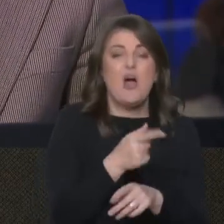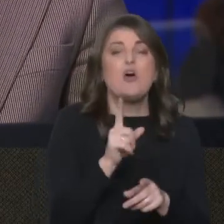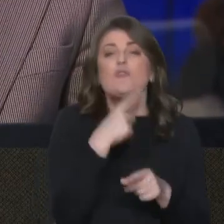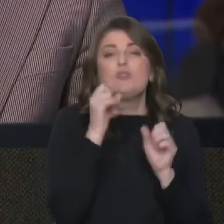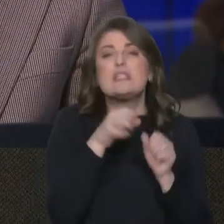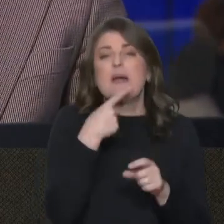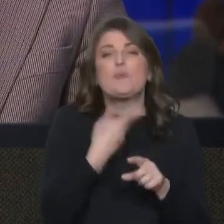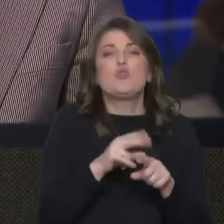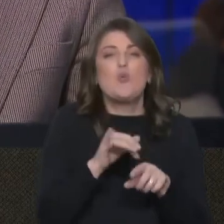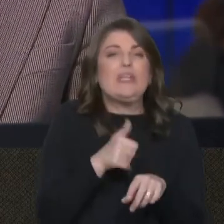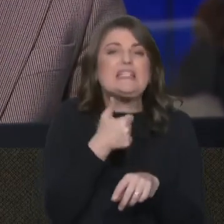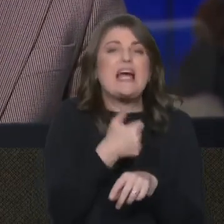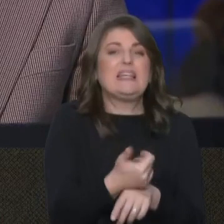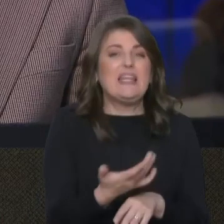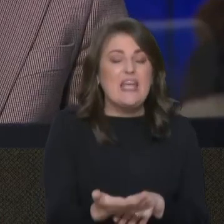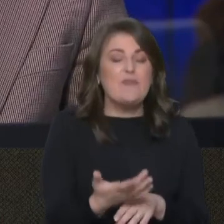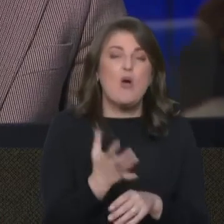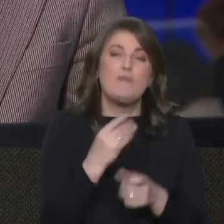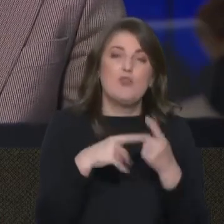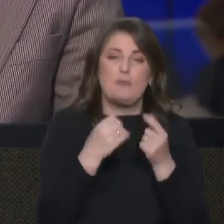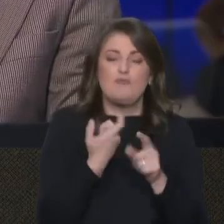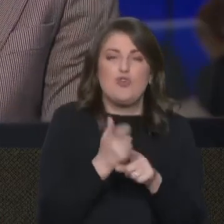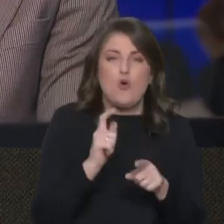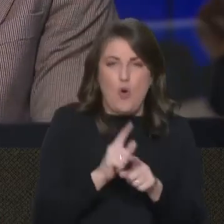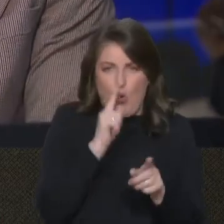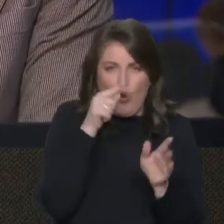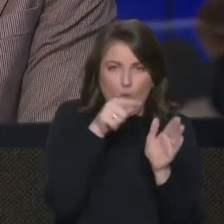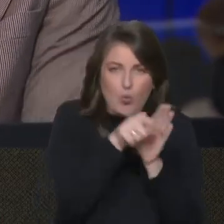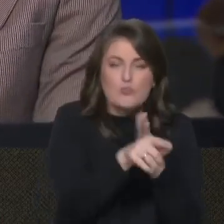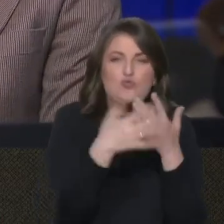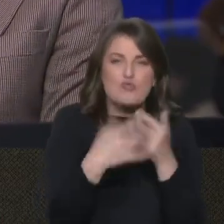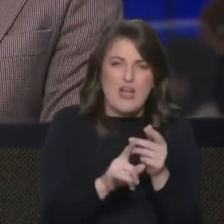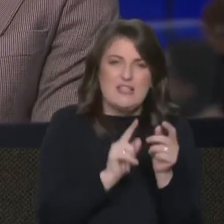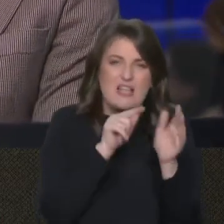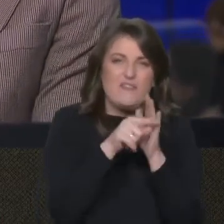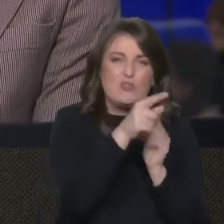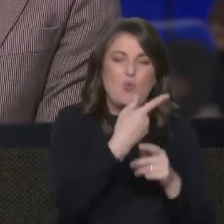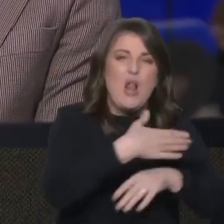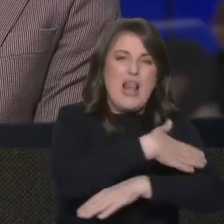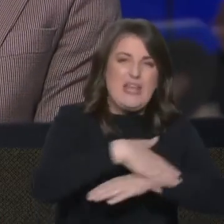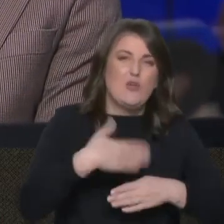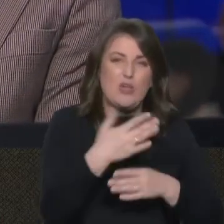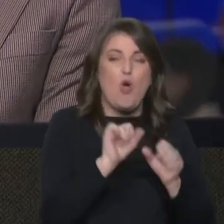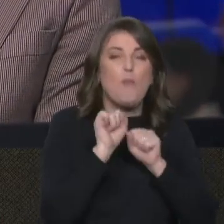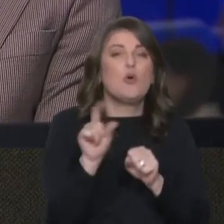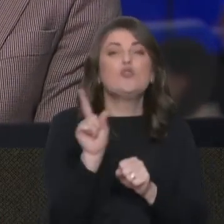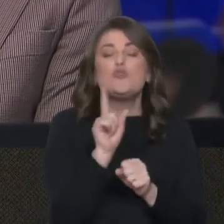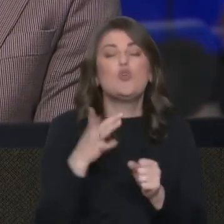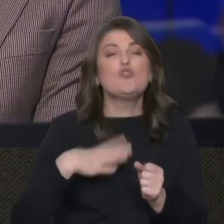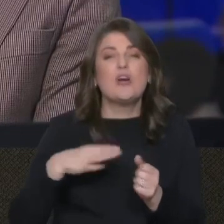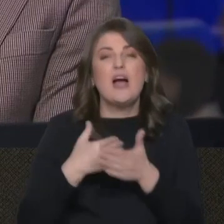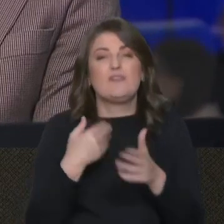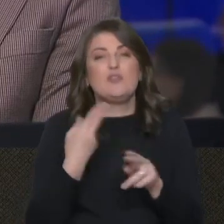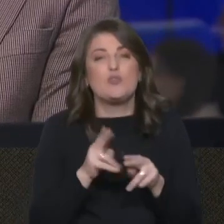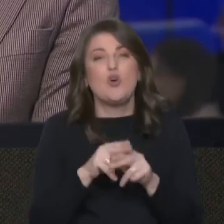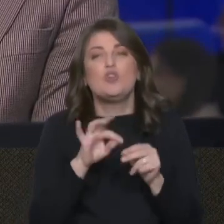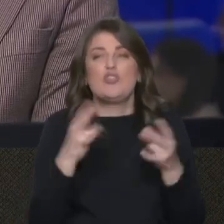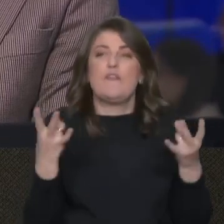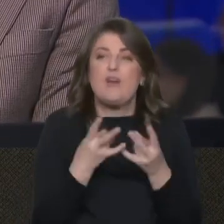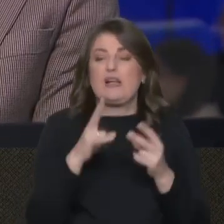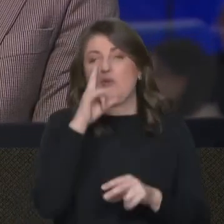ініціативу і про те, що ми все глибше занурюємось от в цю лінію їхньої оборони? Чого чекати від цього, і чи